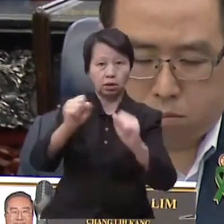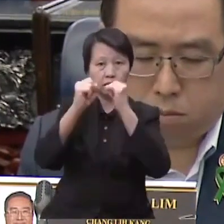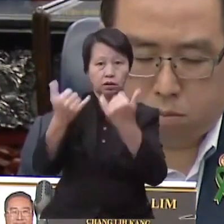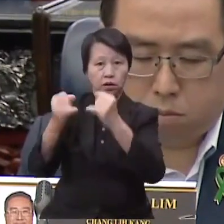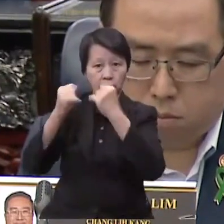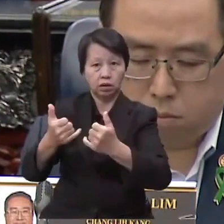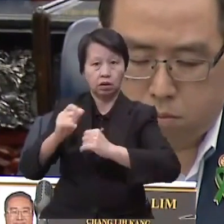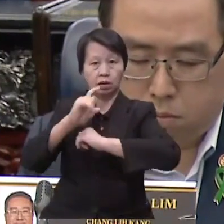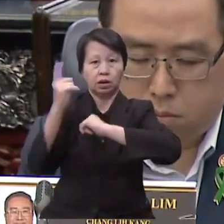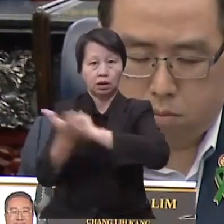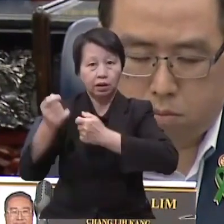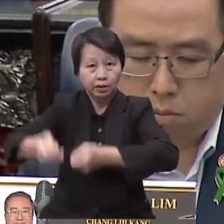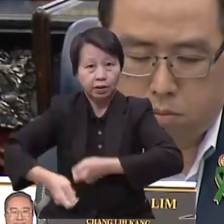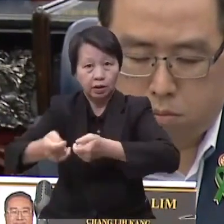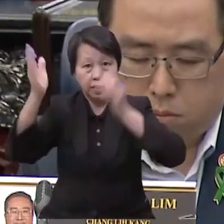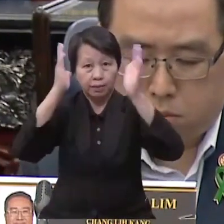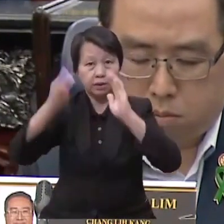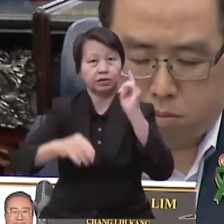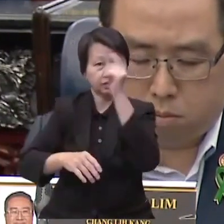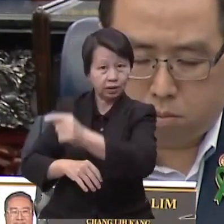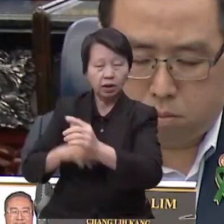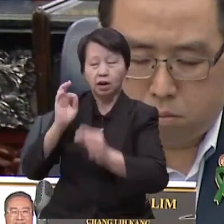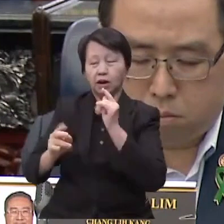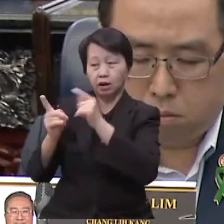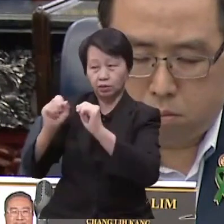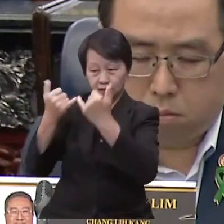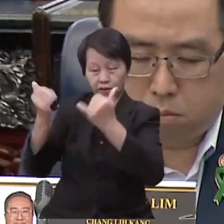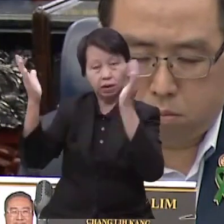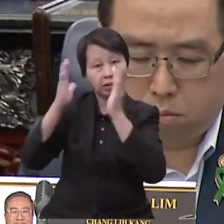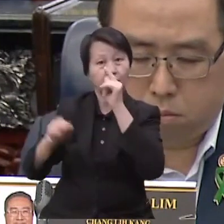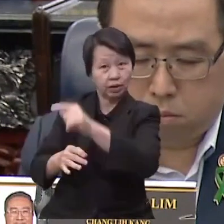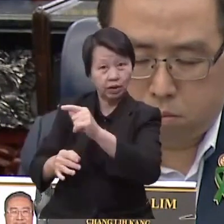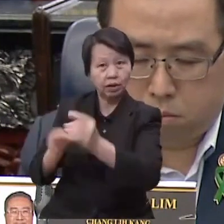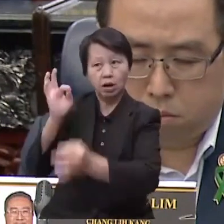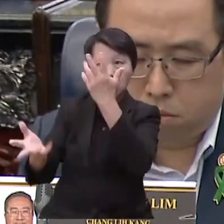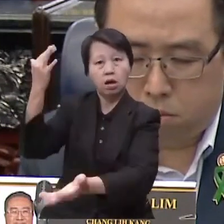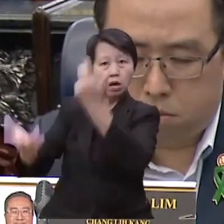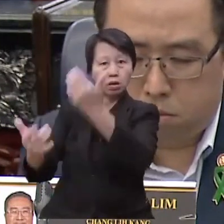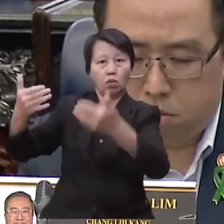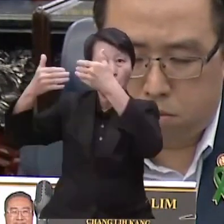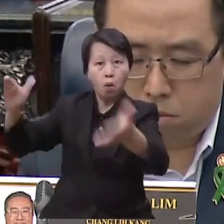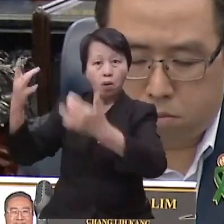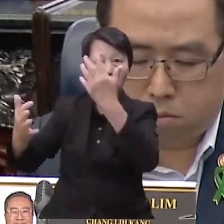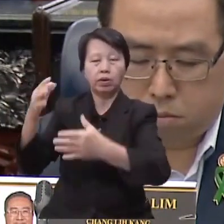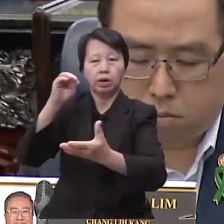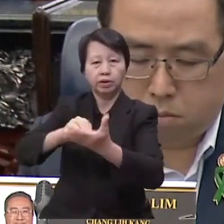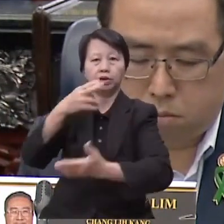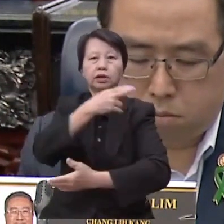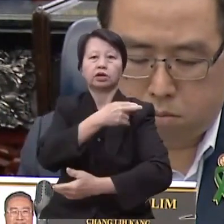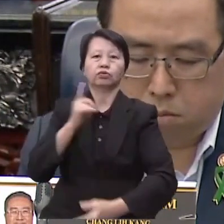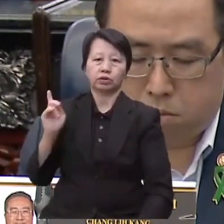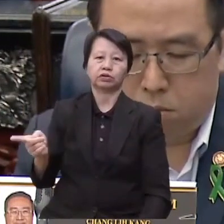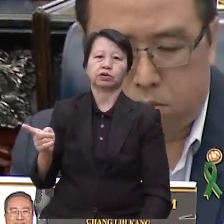Syarikat perladangan Malaysia yang sekiranya mereka terlibat di dalam kebakaran atau pembakaran terbuka di negara